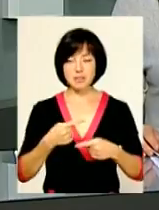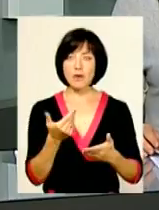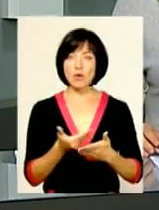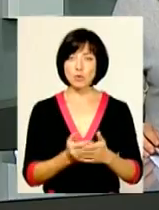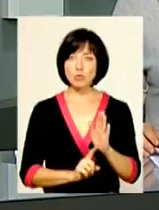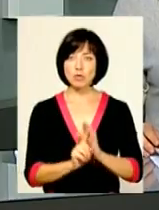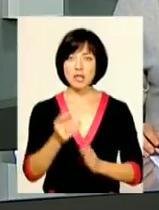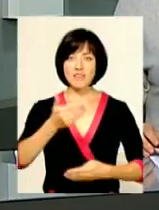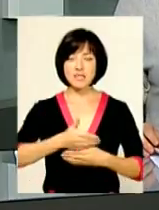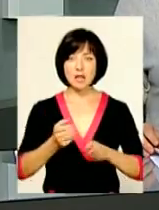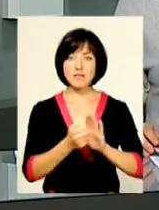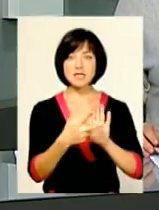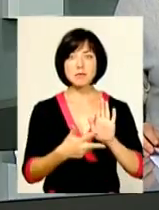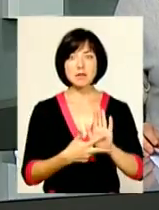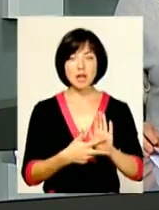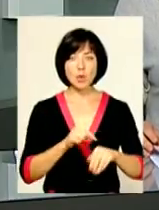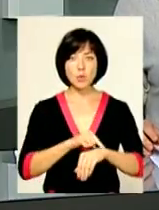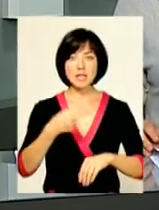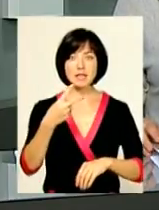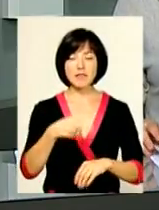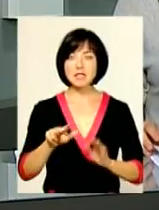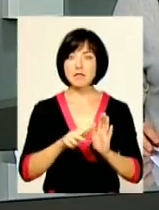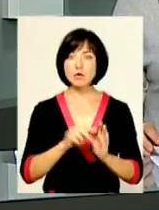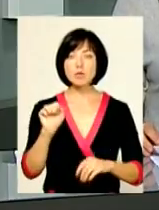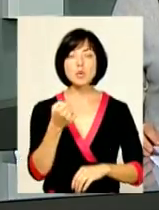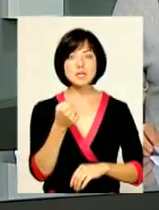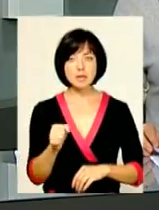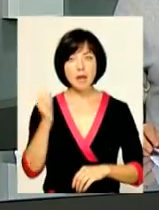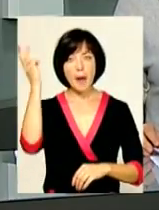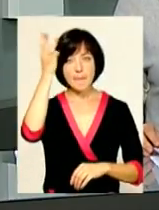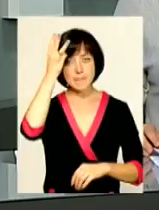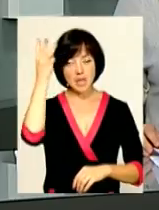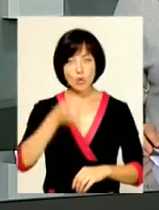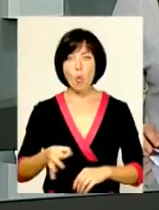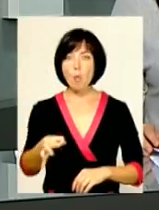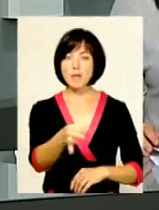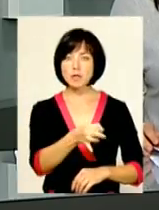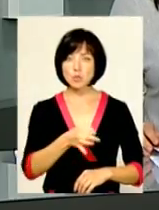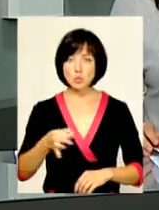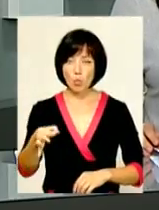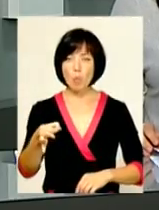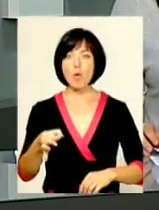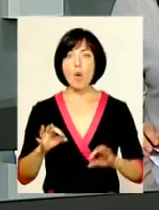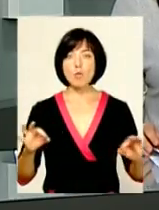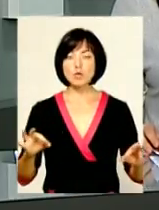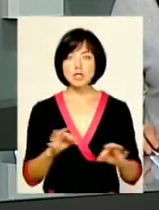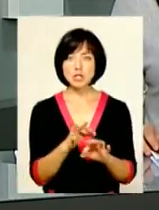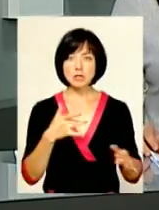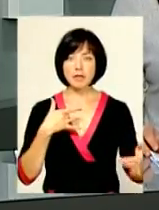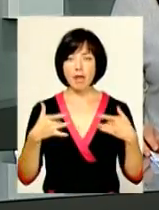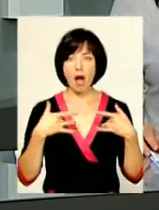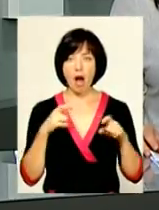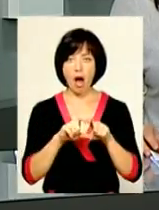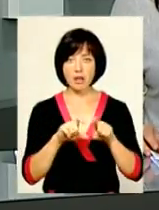Отож, початок вистави о 18 годині 28 серпня у Хмельницькому обласному академічному музично-драматичному